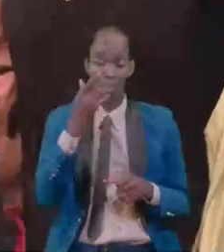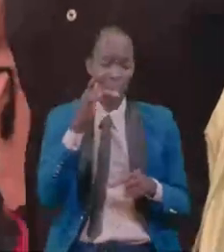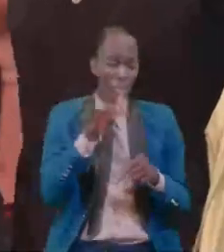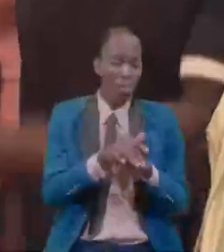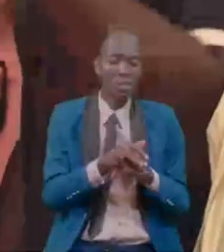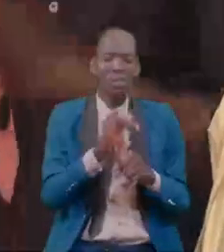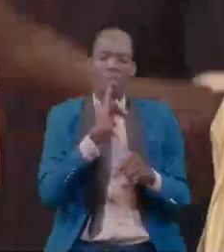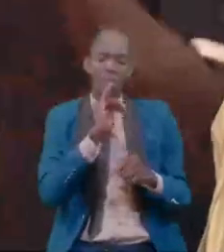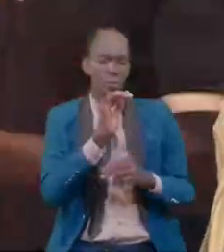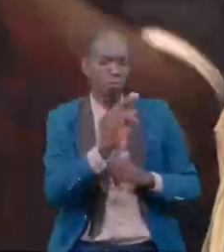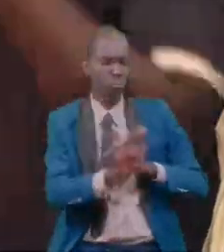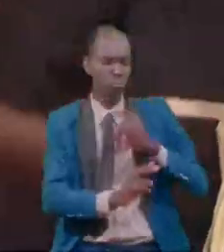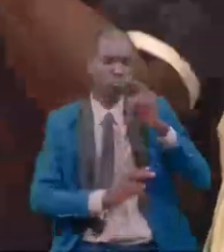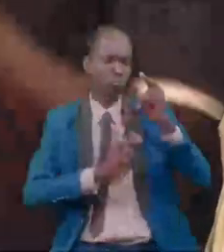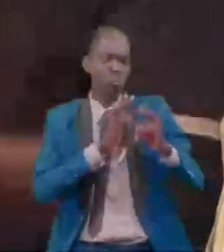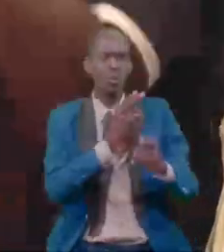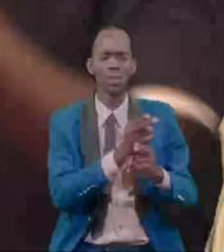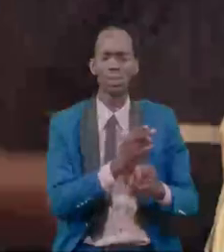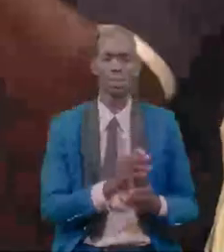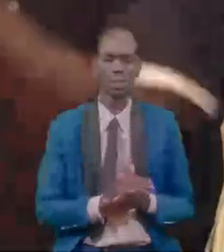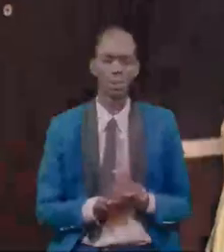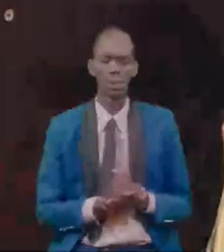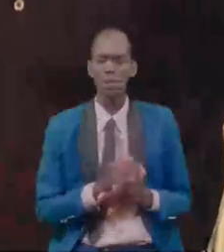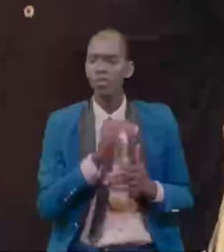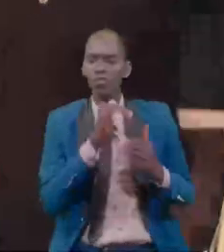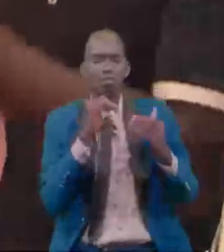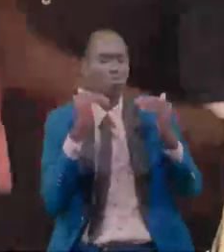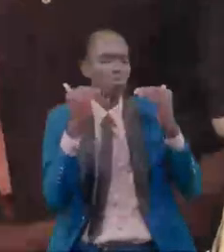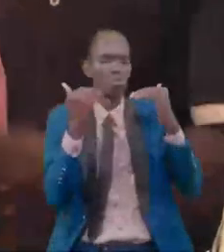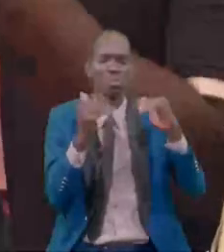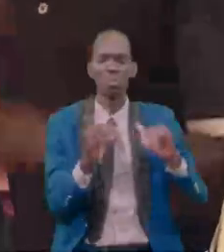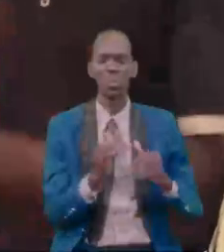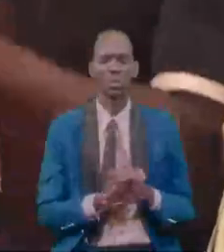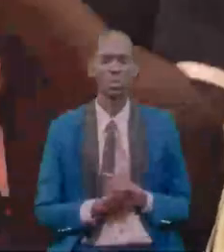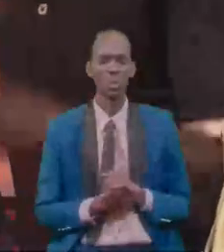La promesse est universelle et illimitée.